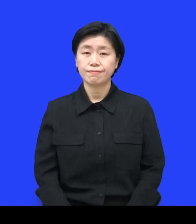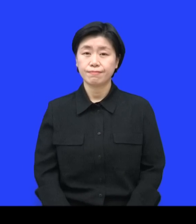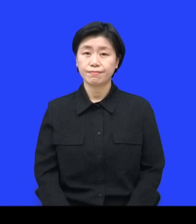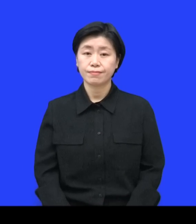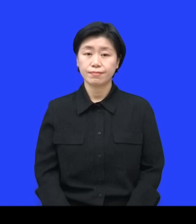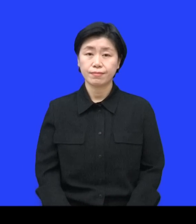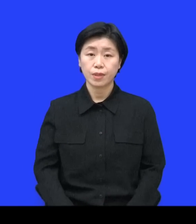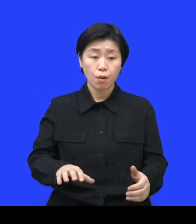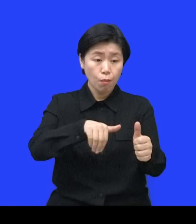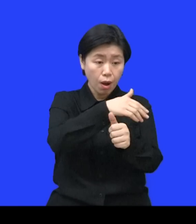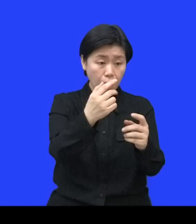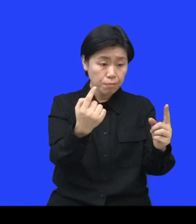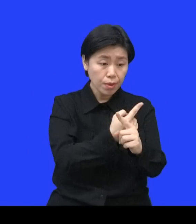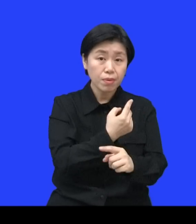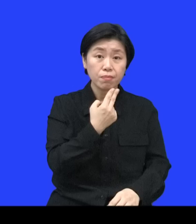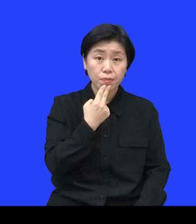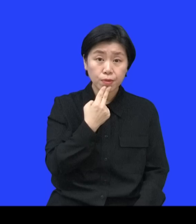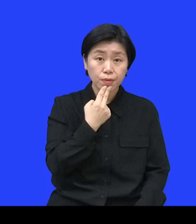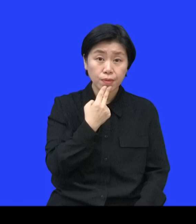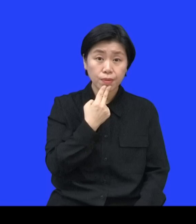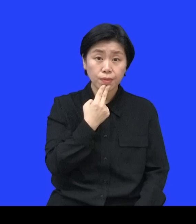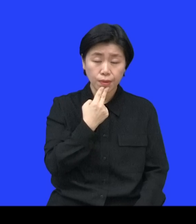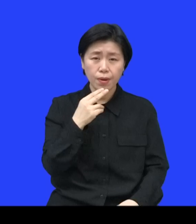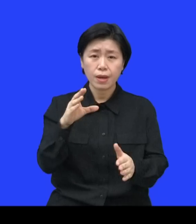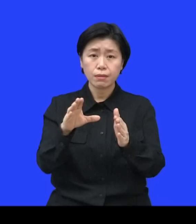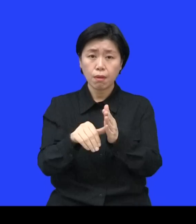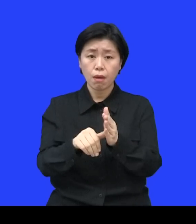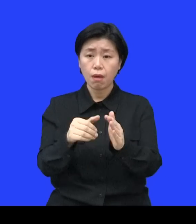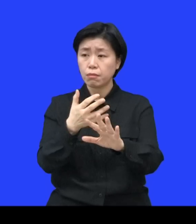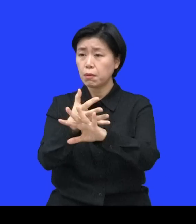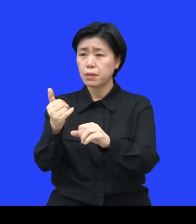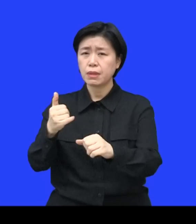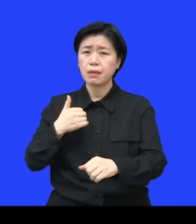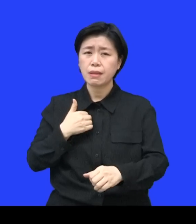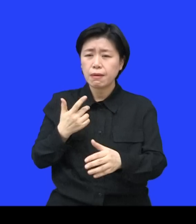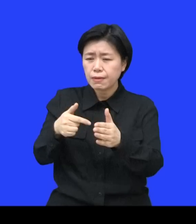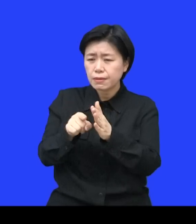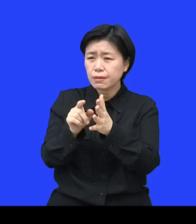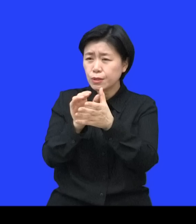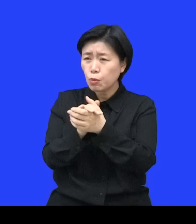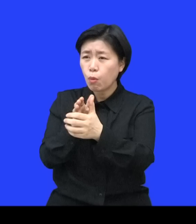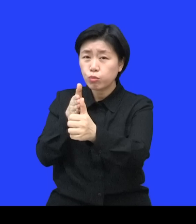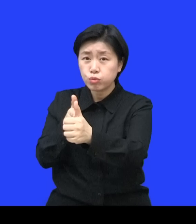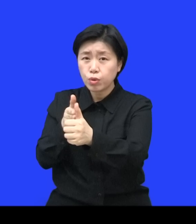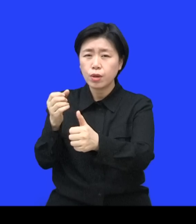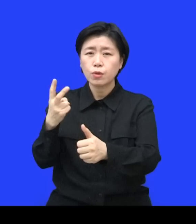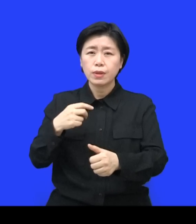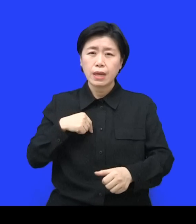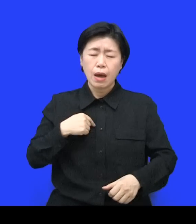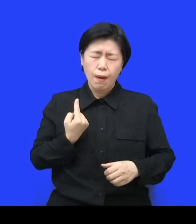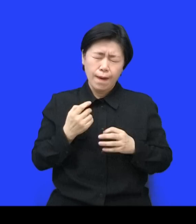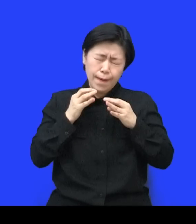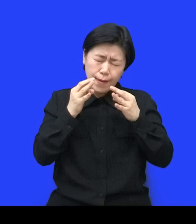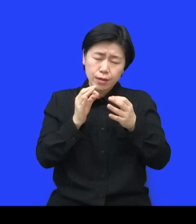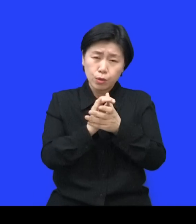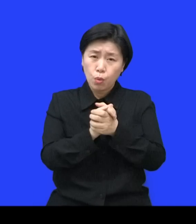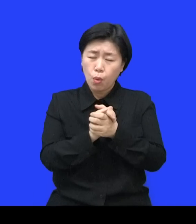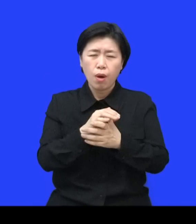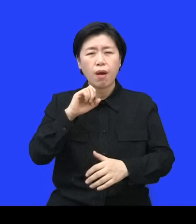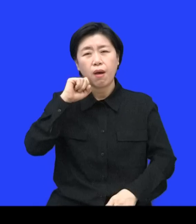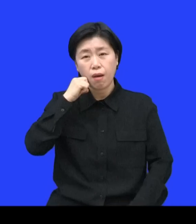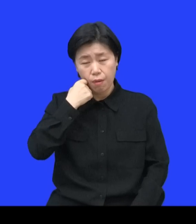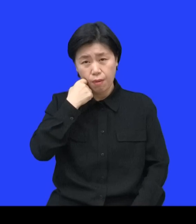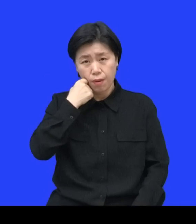아무것도 변하지 않을 때 남한테 기도도 사실 부탁을 못 해요. 기도도 안 나와요. 제가 그때 했던 게 뭐냐?